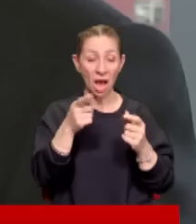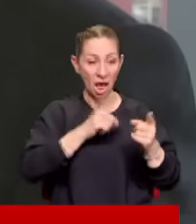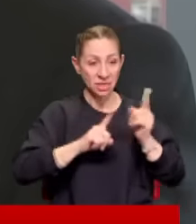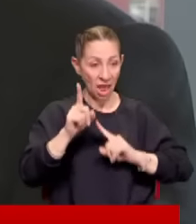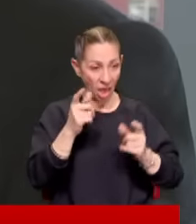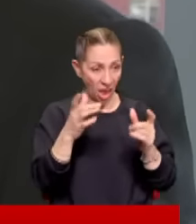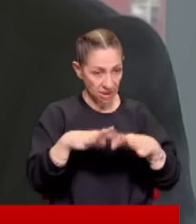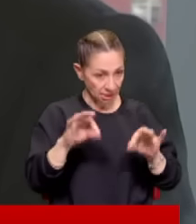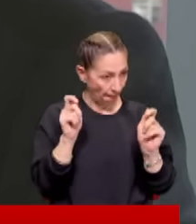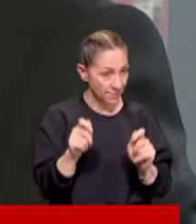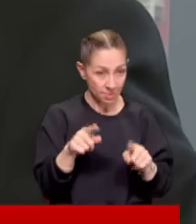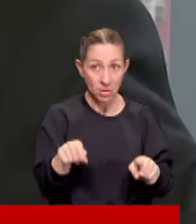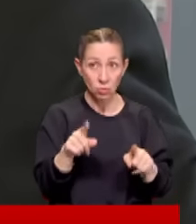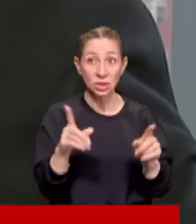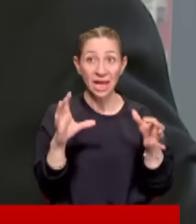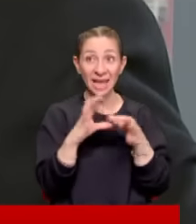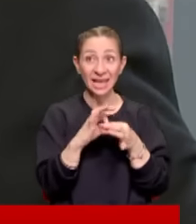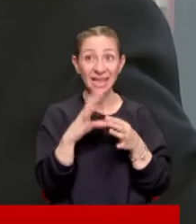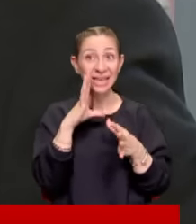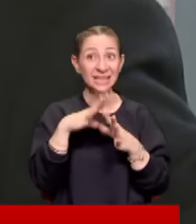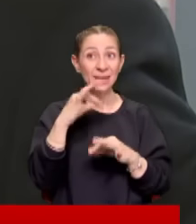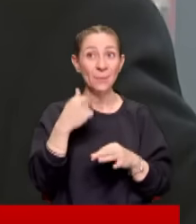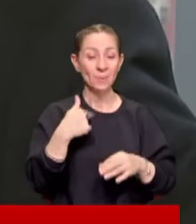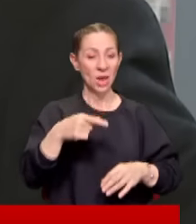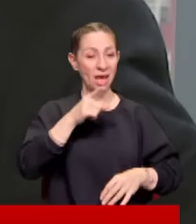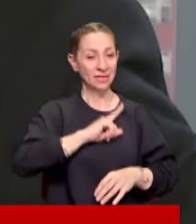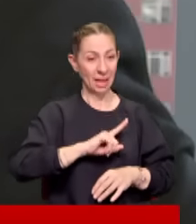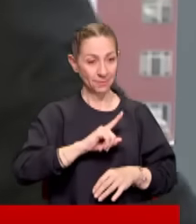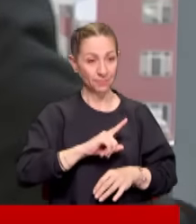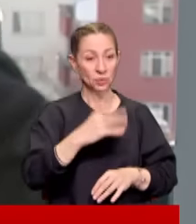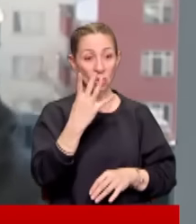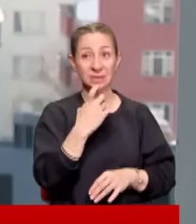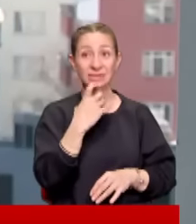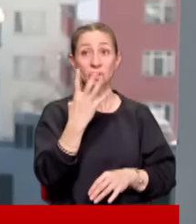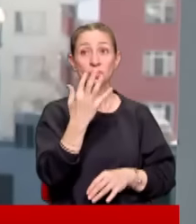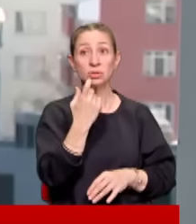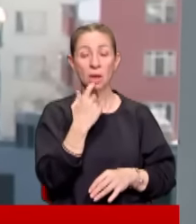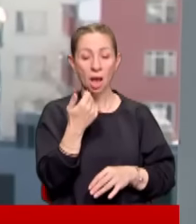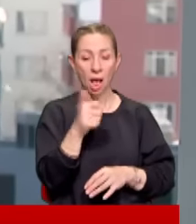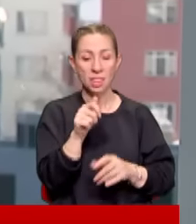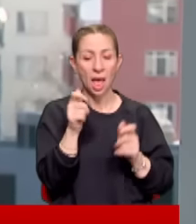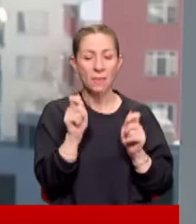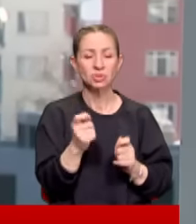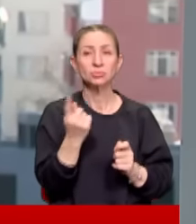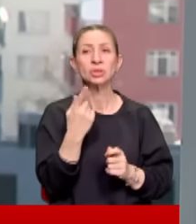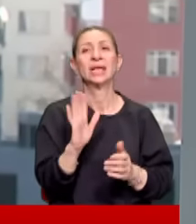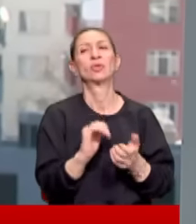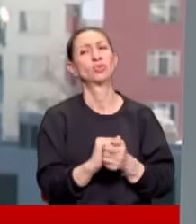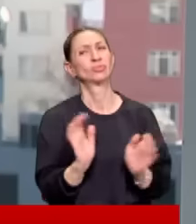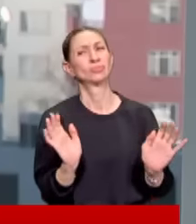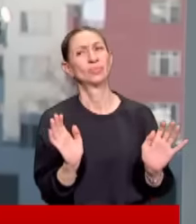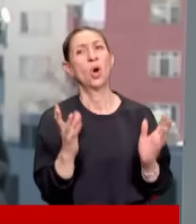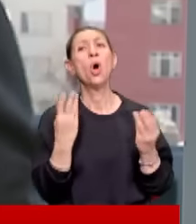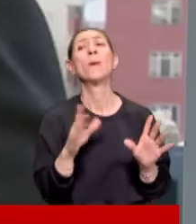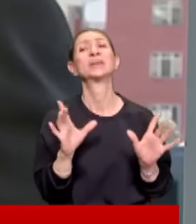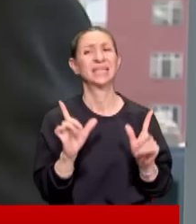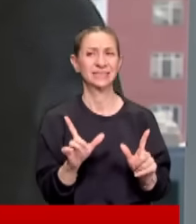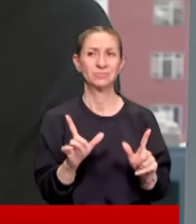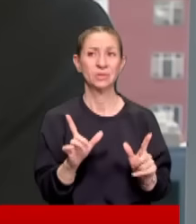hazırlıkları yaptı mı? Buna ilişkin insanlar ben buraya adayım deyip 4 yıl, 4, çünkü 6 ayda yapılacak bir şey değil dostum. Evet. Olmamalı